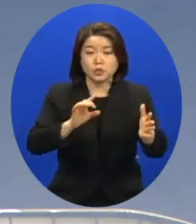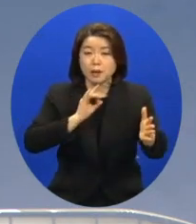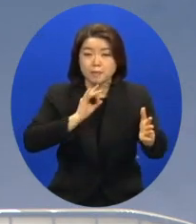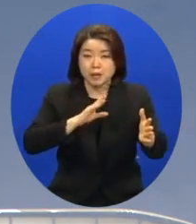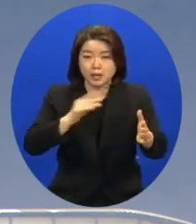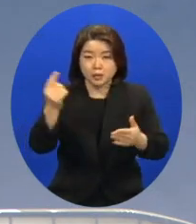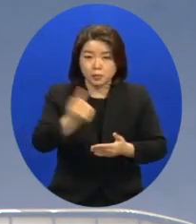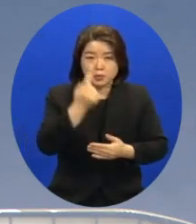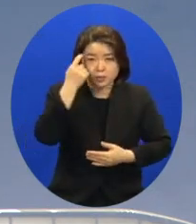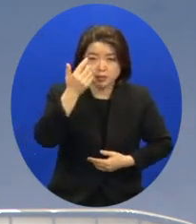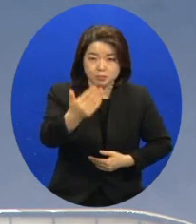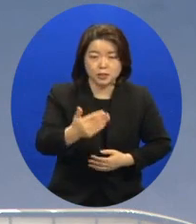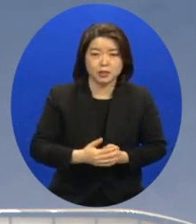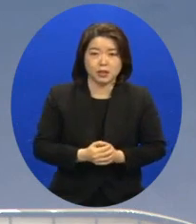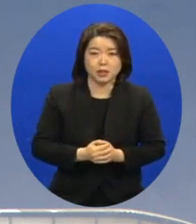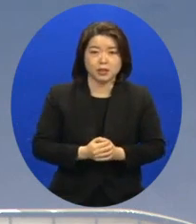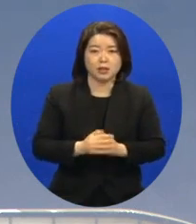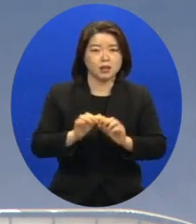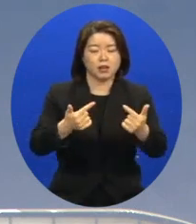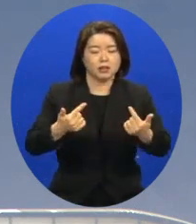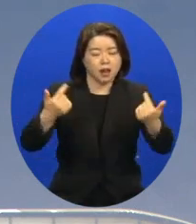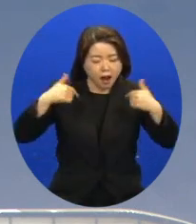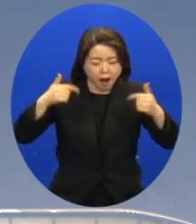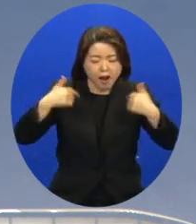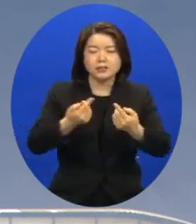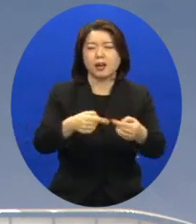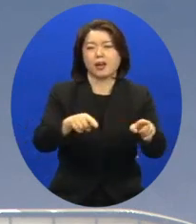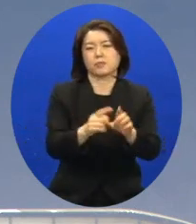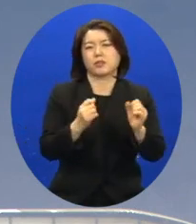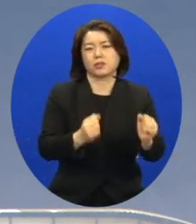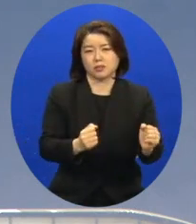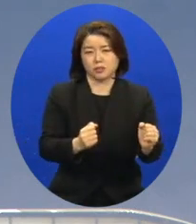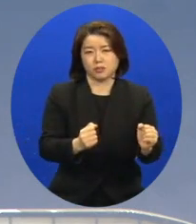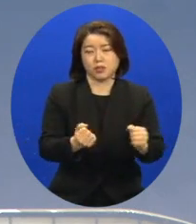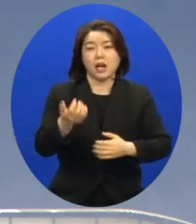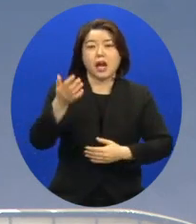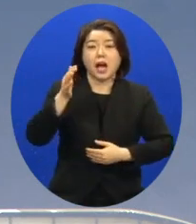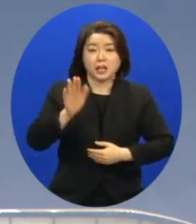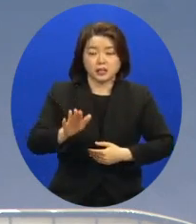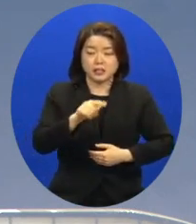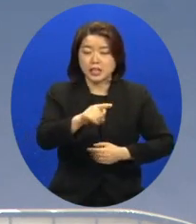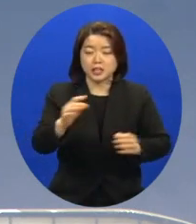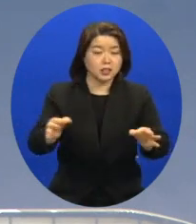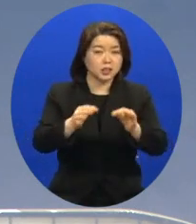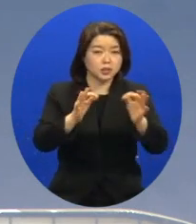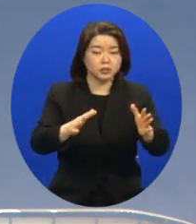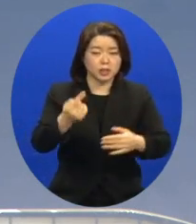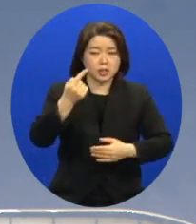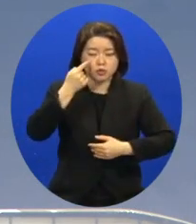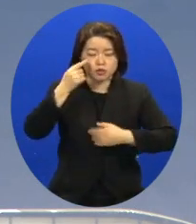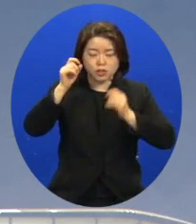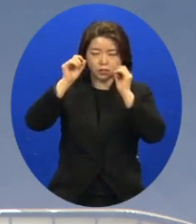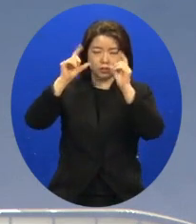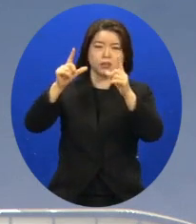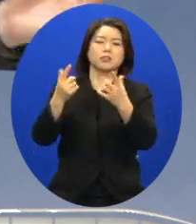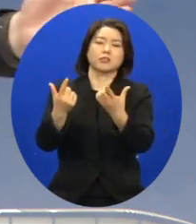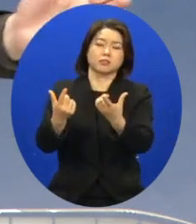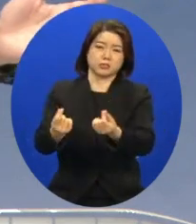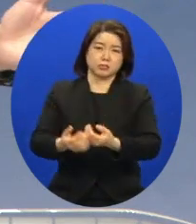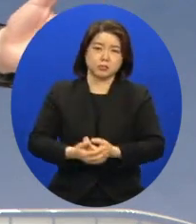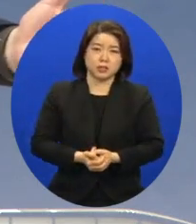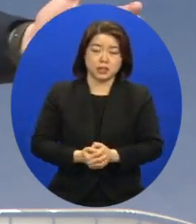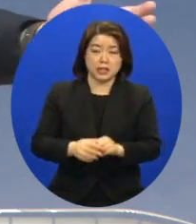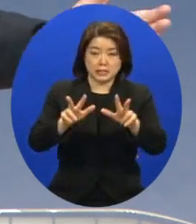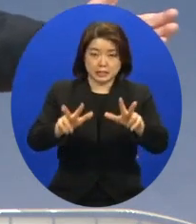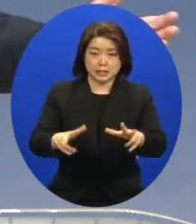임하셨겠습니까? 늘 같이 계셨죠. 그런데 그 순간에 눈이 뜨인 것뿐이죠.